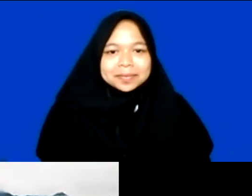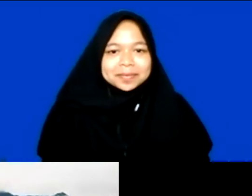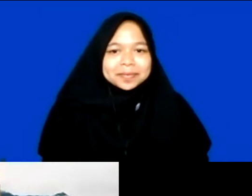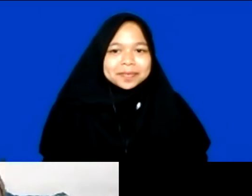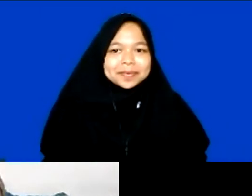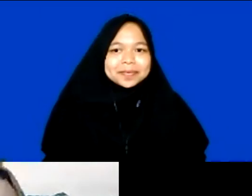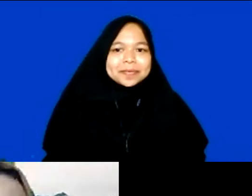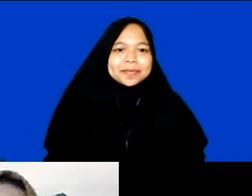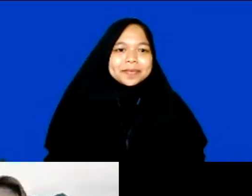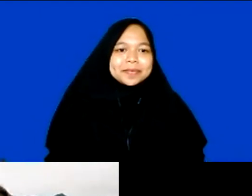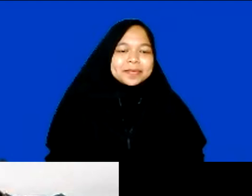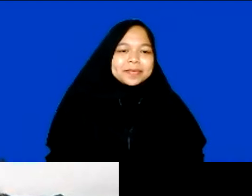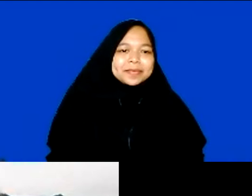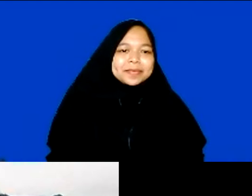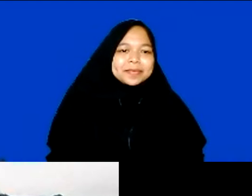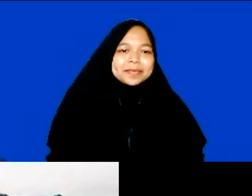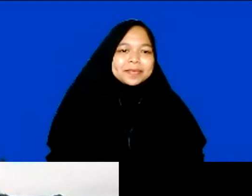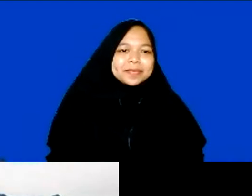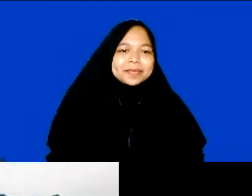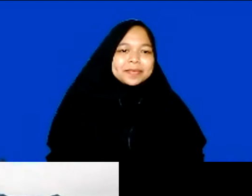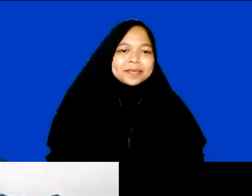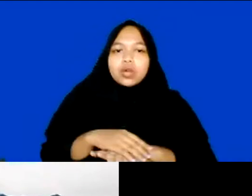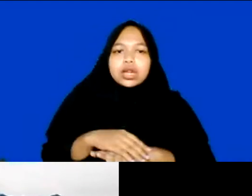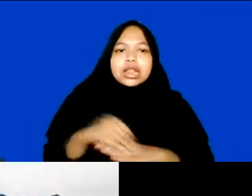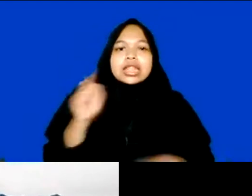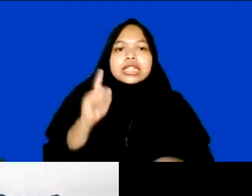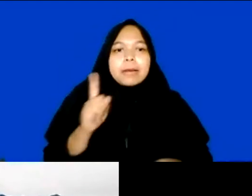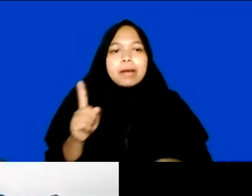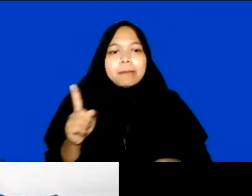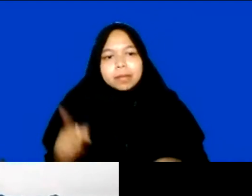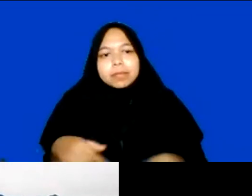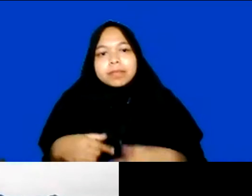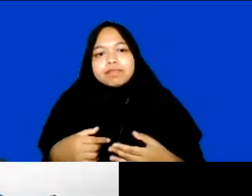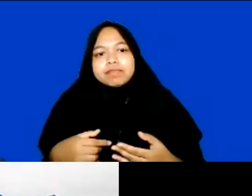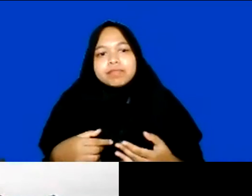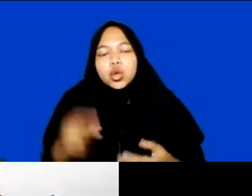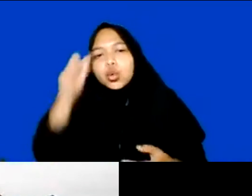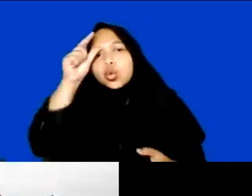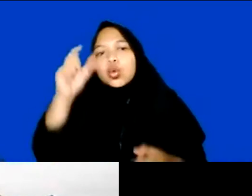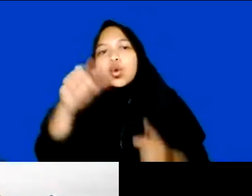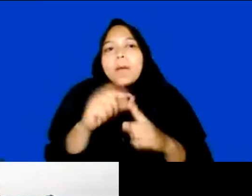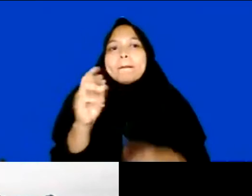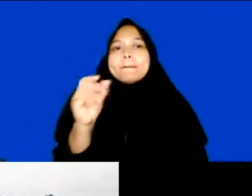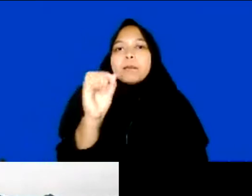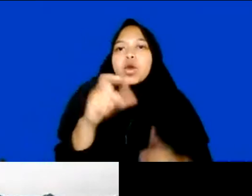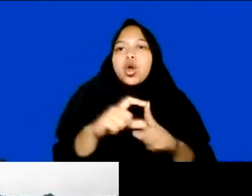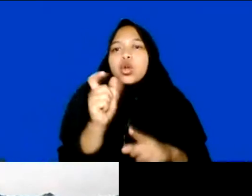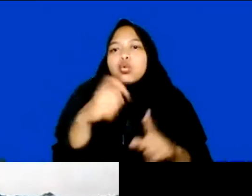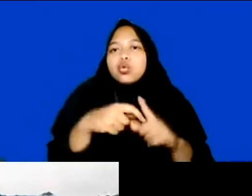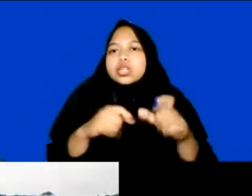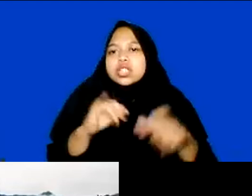akhirnya memang memilih kulit karena memang ada budget ya, karena memang untuk produksi kulit itu juga nggak